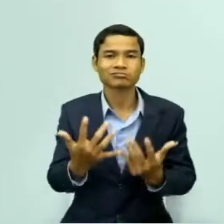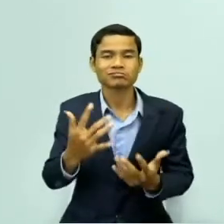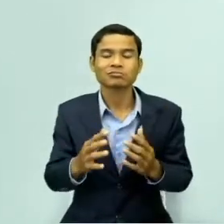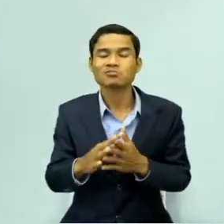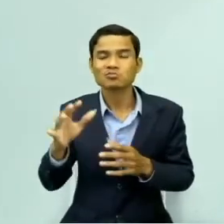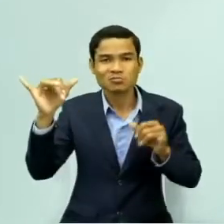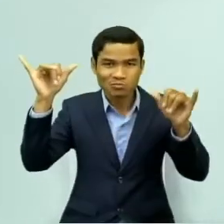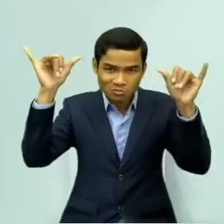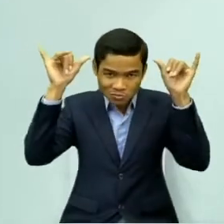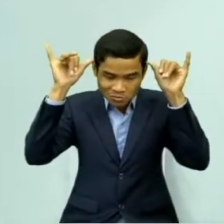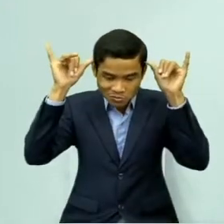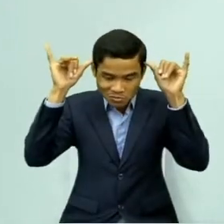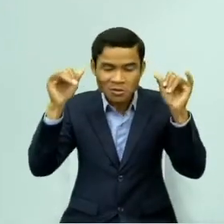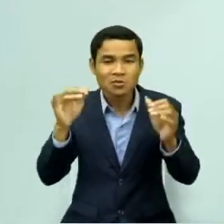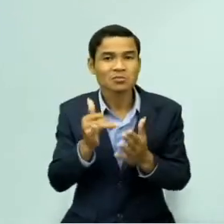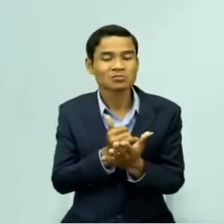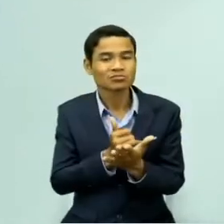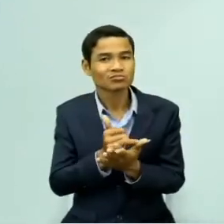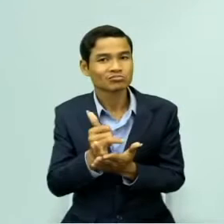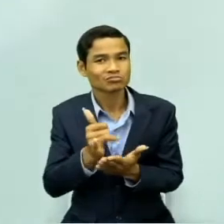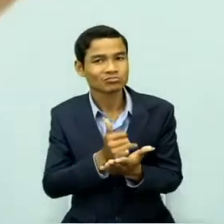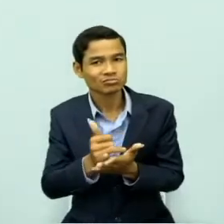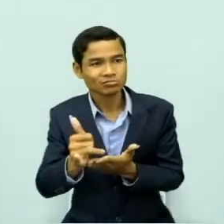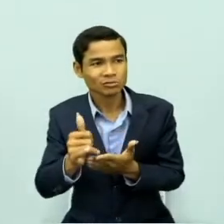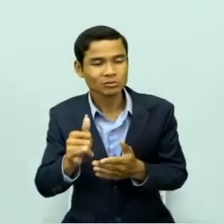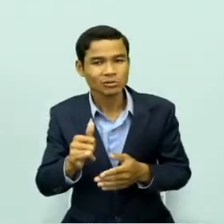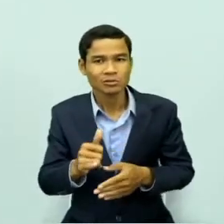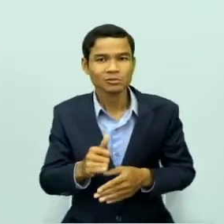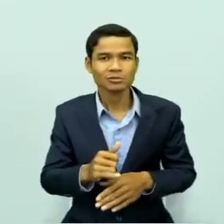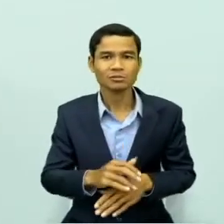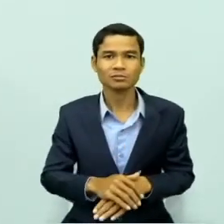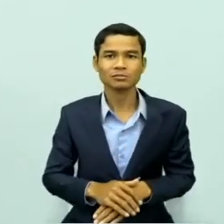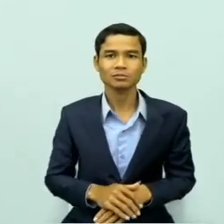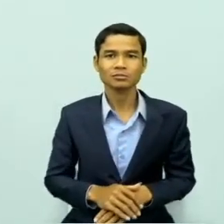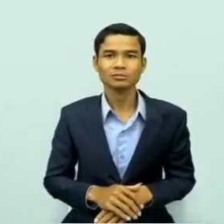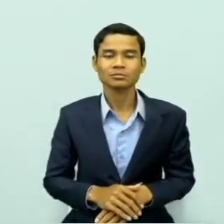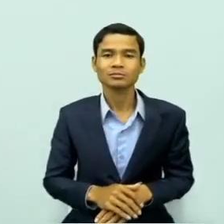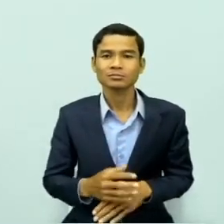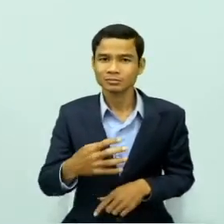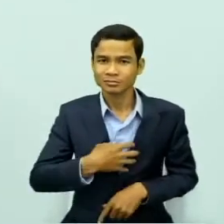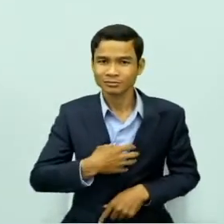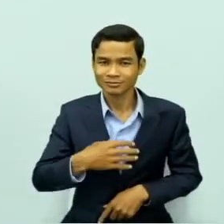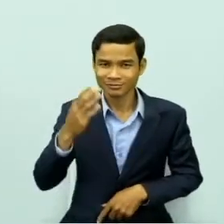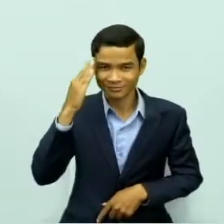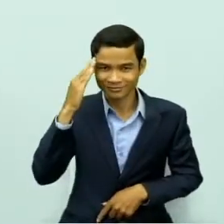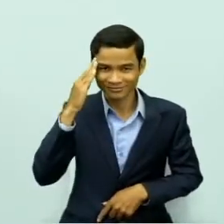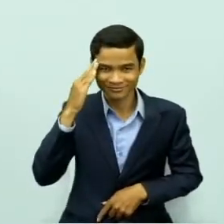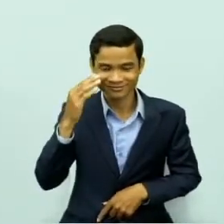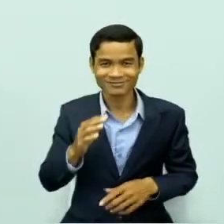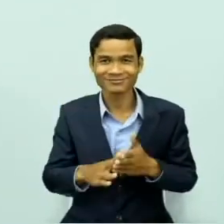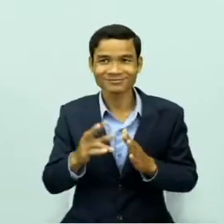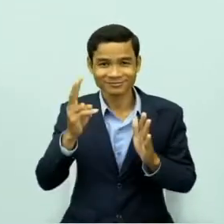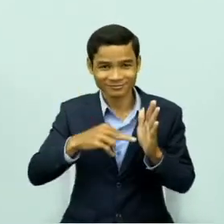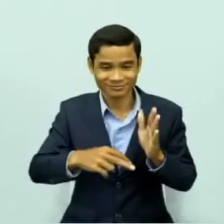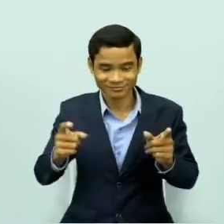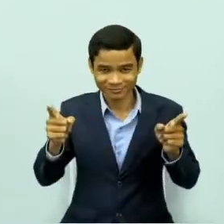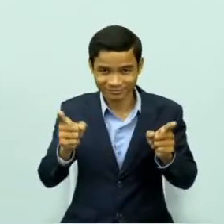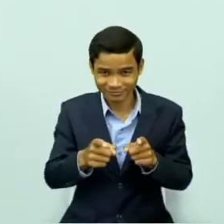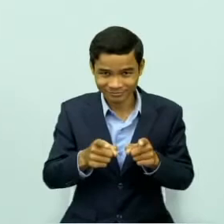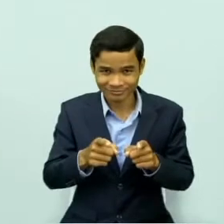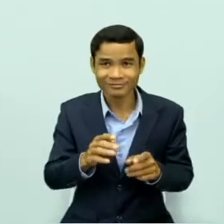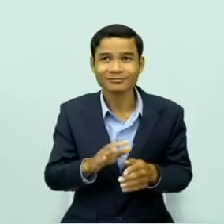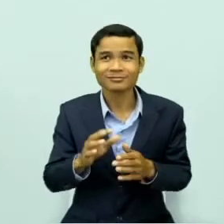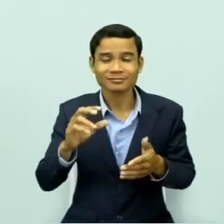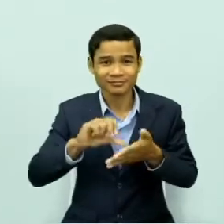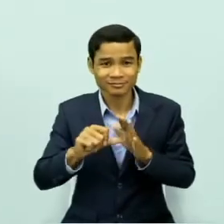cố miến nén nén còn chà ta con chẳng đăng tế bằng tập tiết ní áp tập bắt khai bao dương miên chùm lòng chương đình